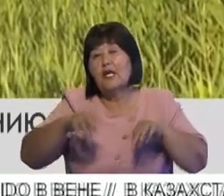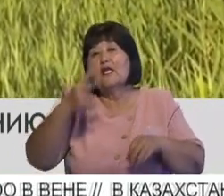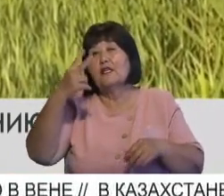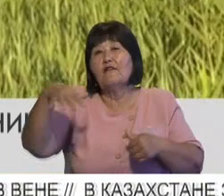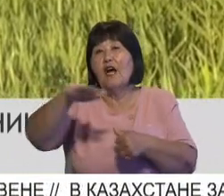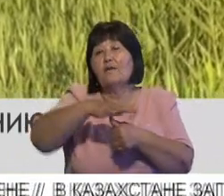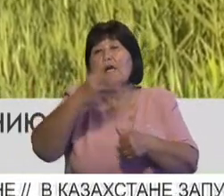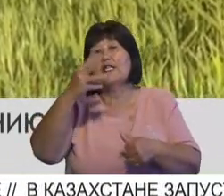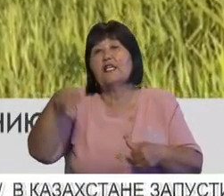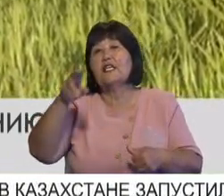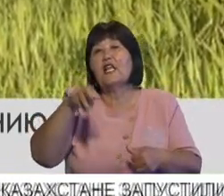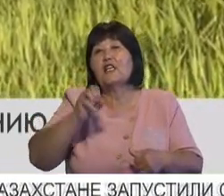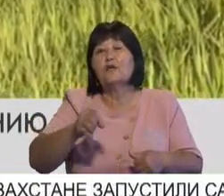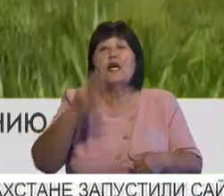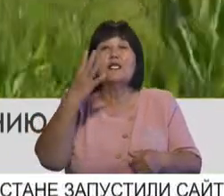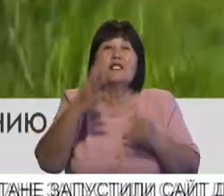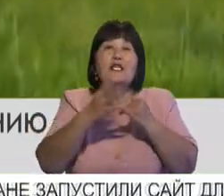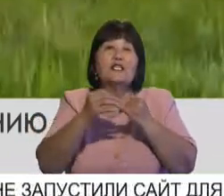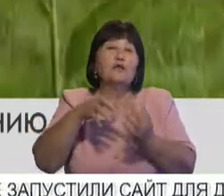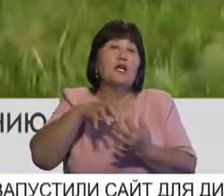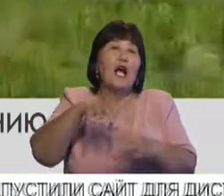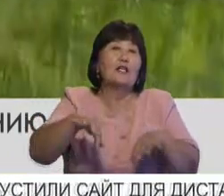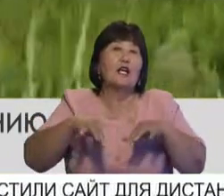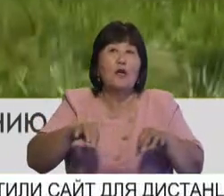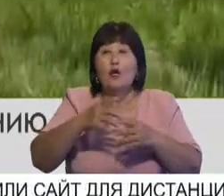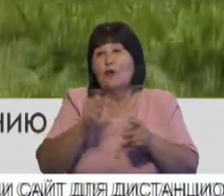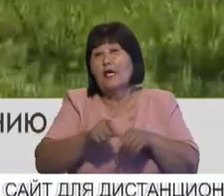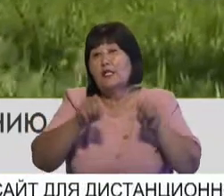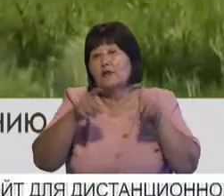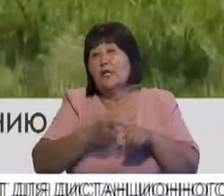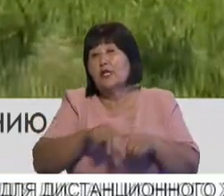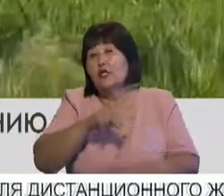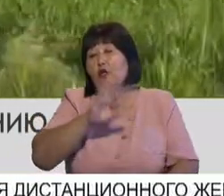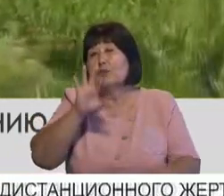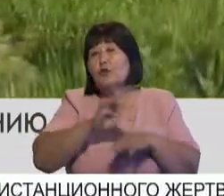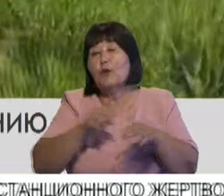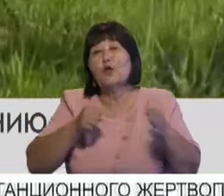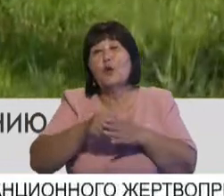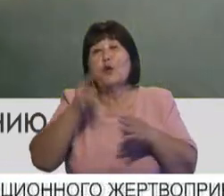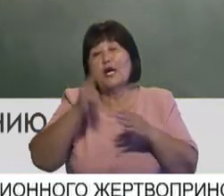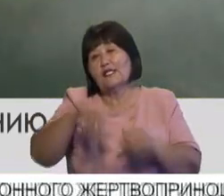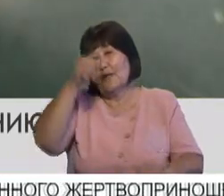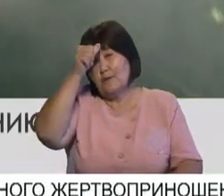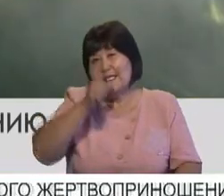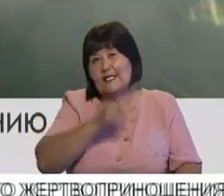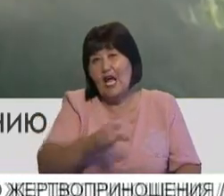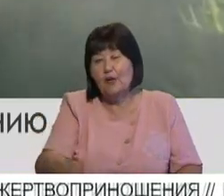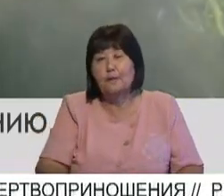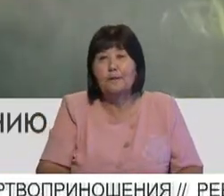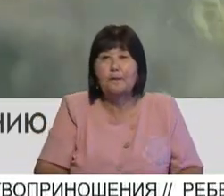вертолёта три дельтаплана и четыре земельных агрегата по словам специалистов эти работы будут проводиться до конца месяца